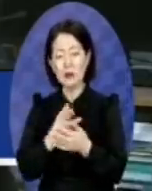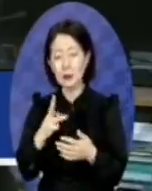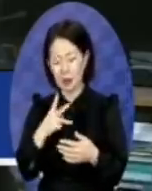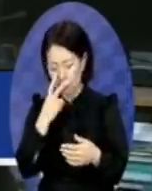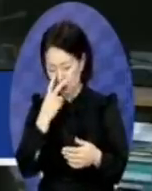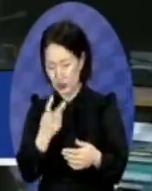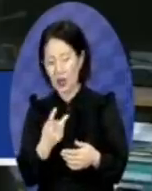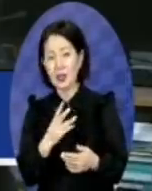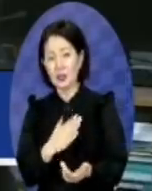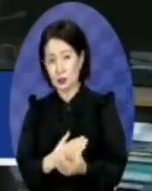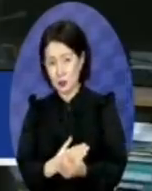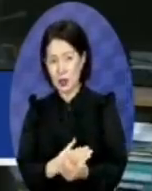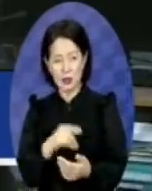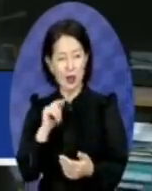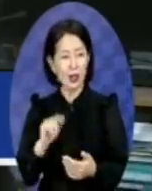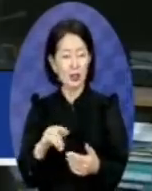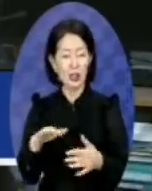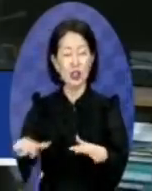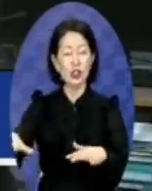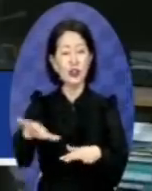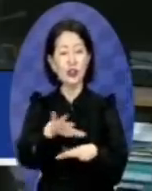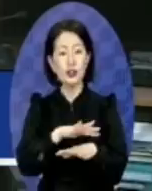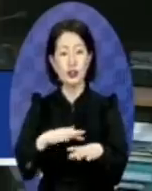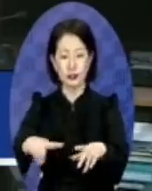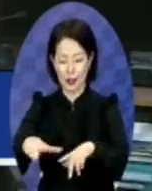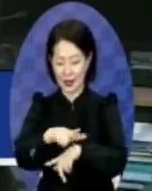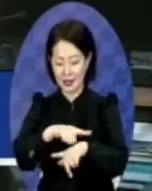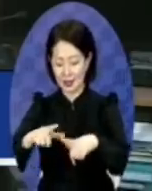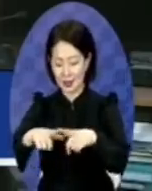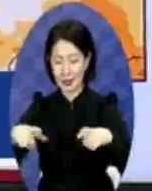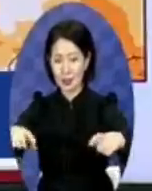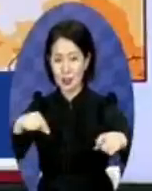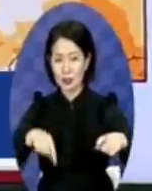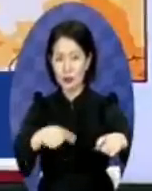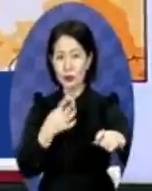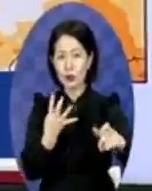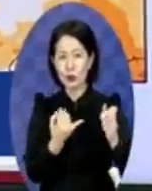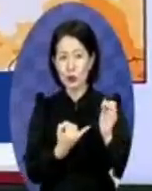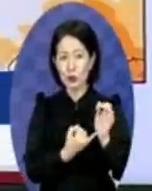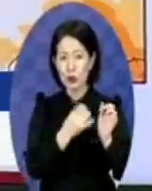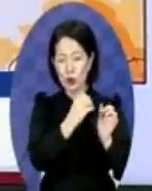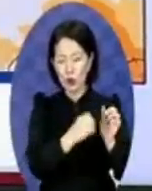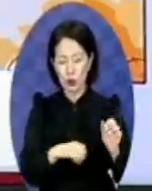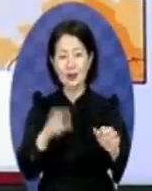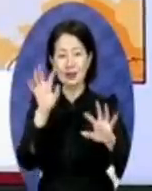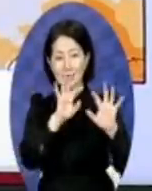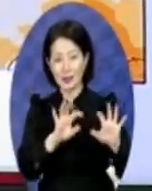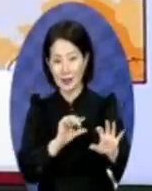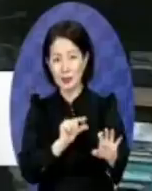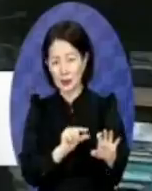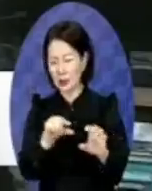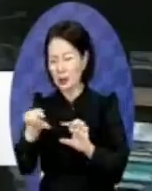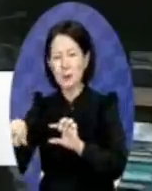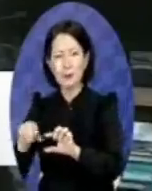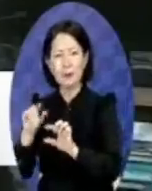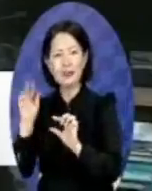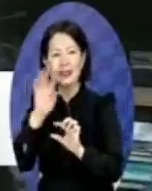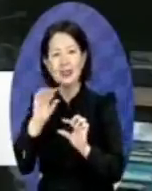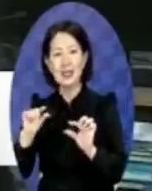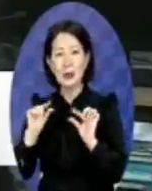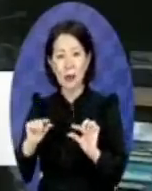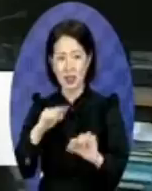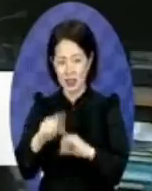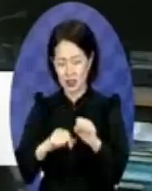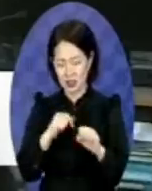Одоогийн байдлаар манай ихэнх нутгийн нэг 46 орчим хувь нь цэсэн бүрхүүлтэй байна. За энэ жил их цас багтаа байгаа болох дээр цагаар урсан төлөв дээр үндэслээд ингээд